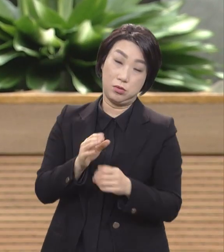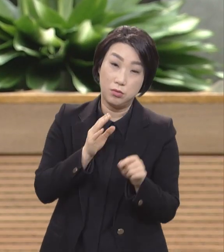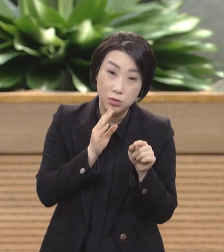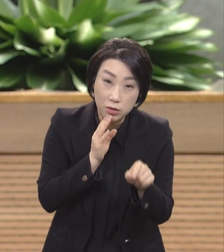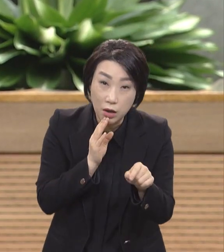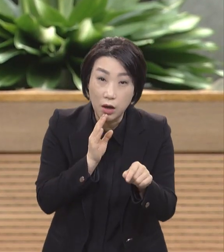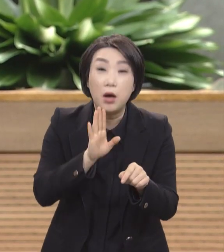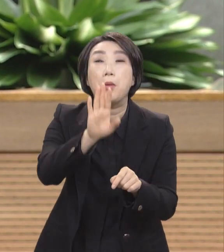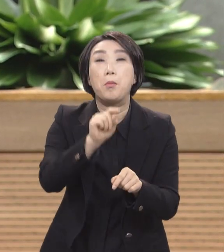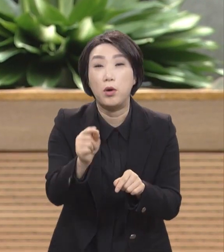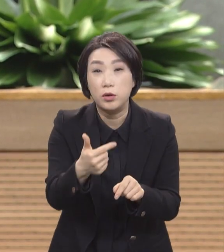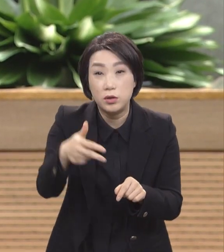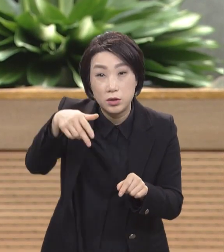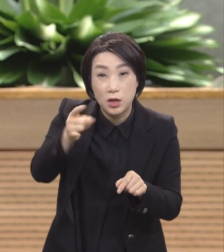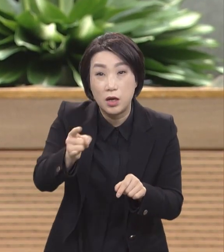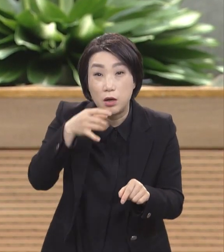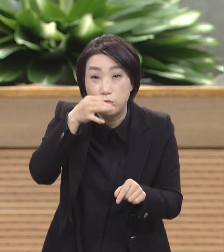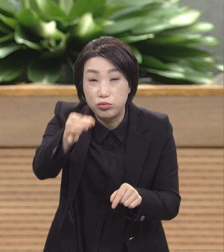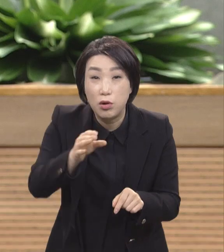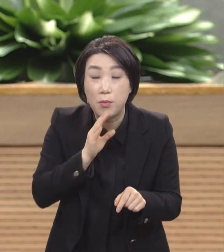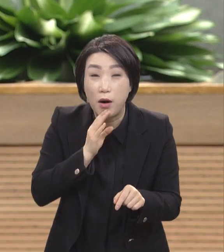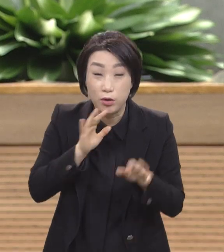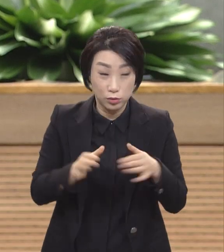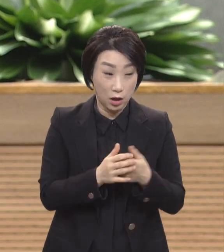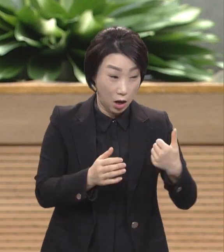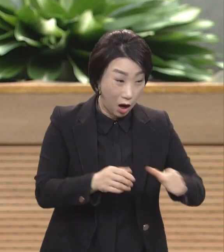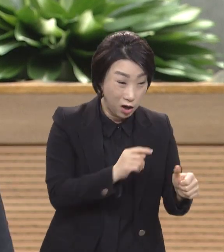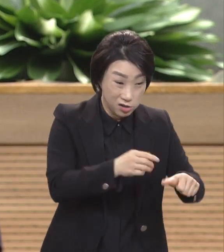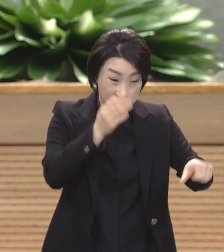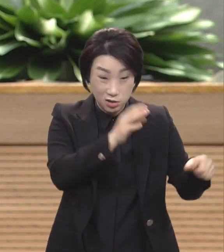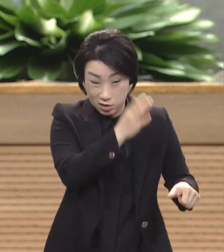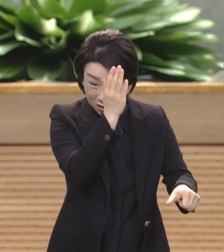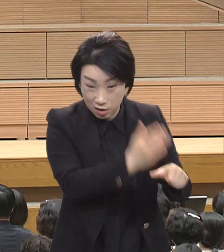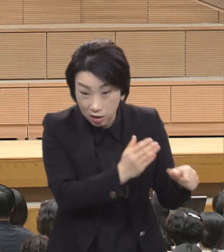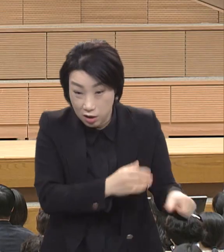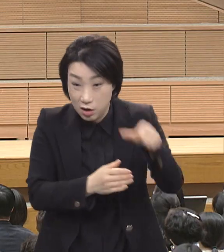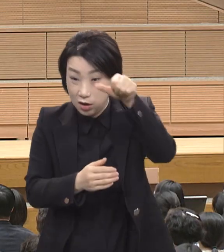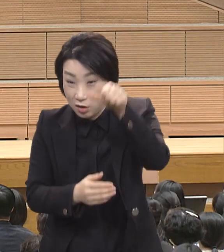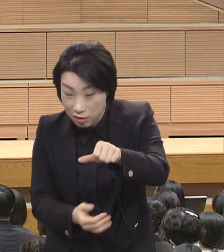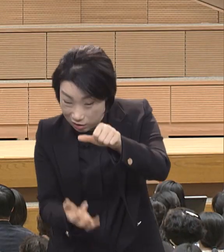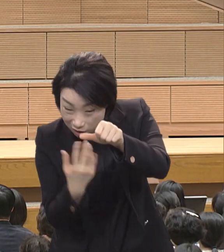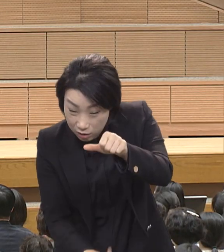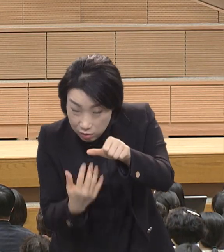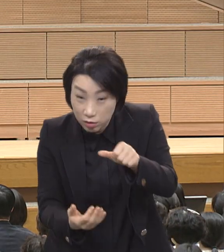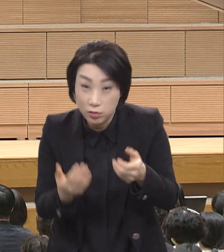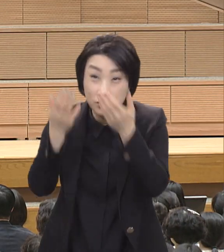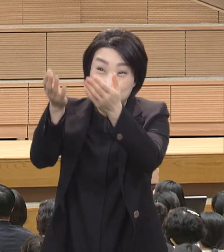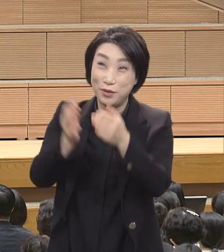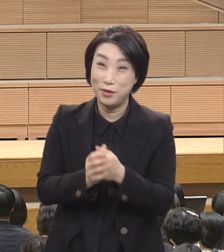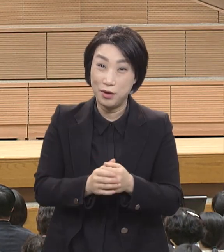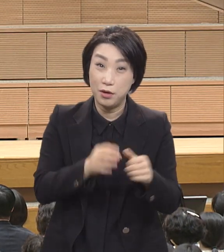이게 번제인데 그런 번제를 드리라고 할 때 아브라함이 하나님